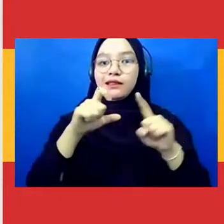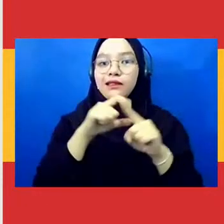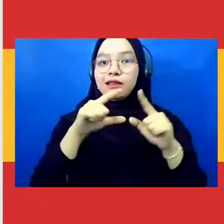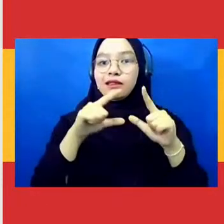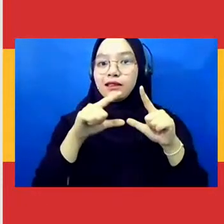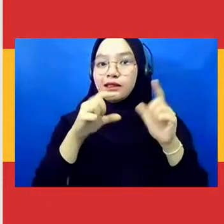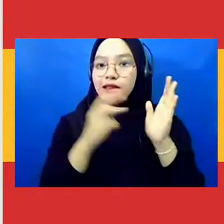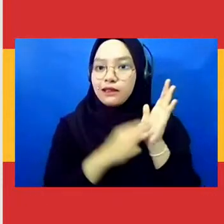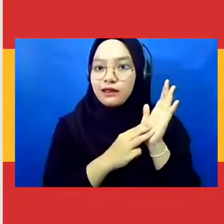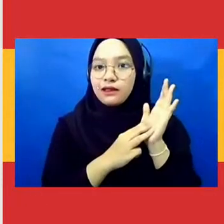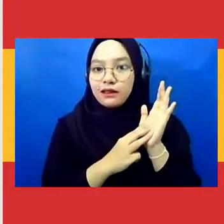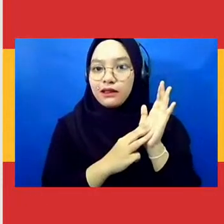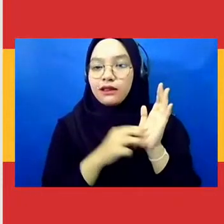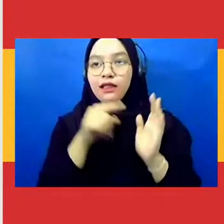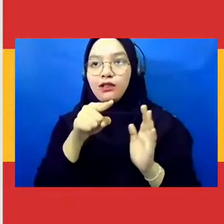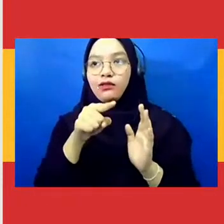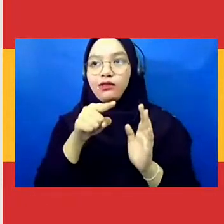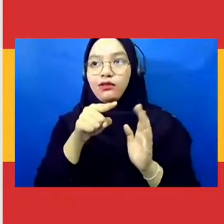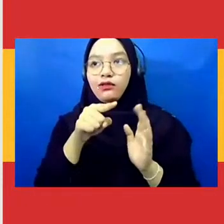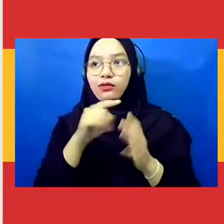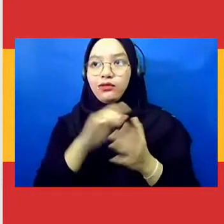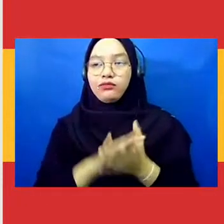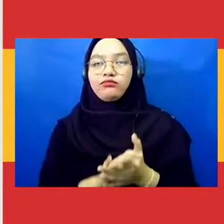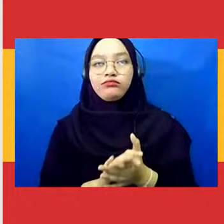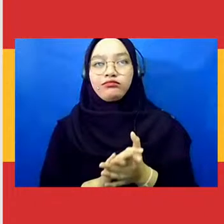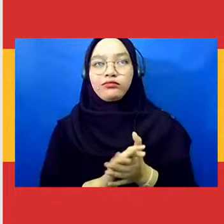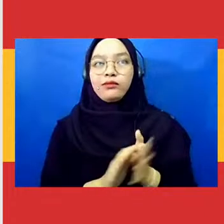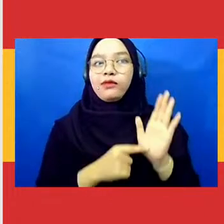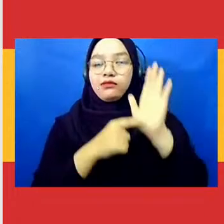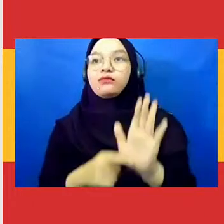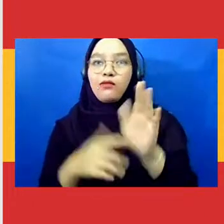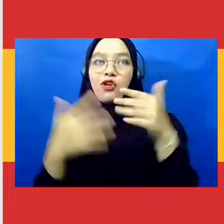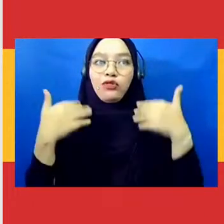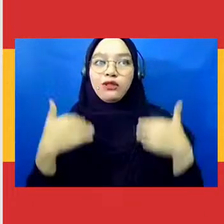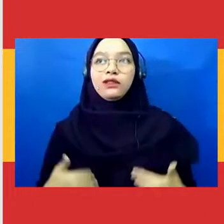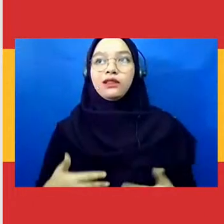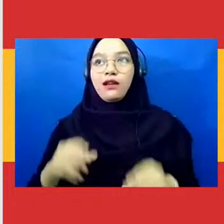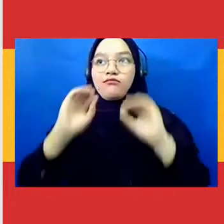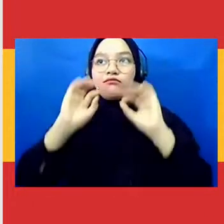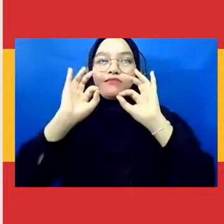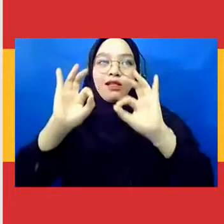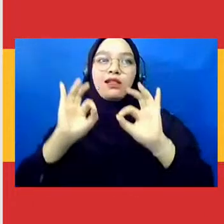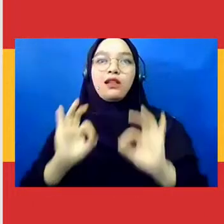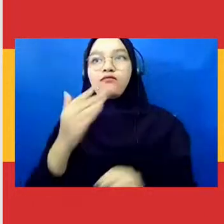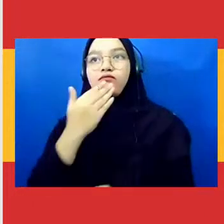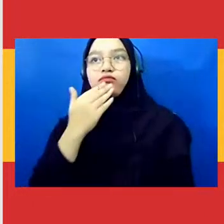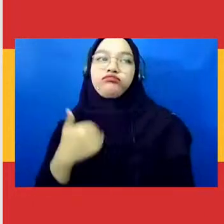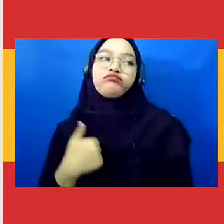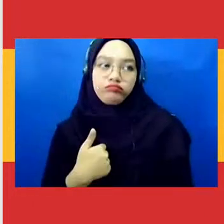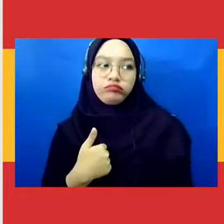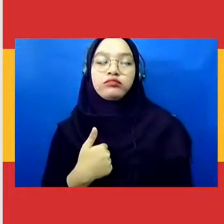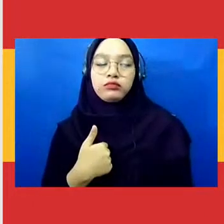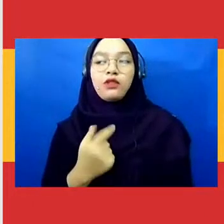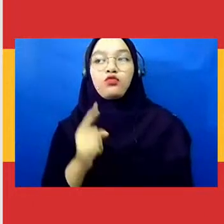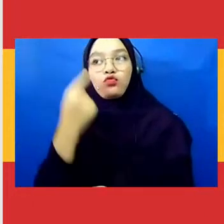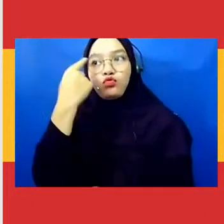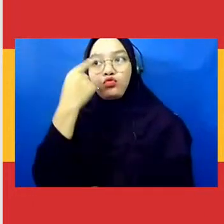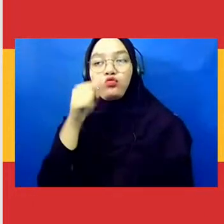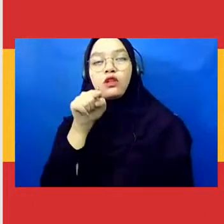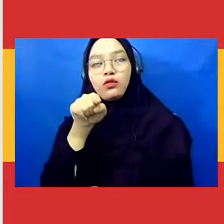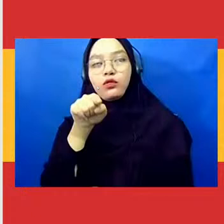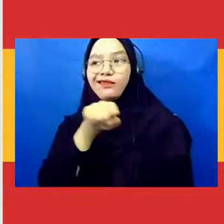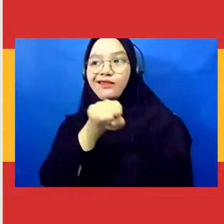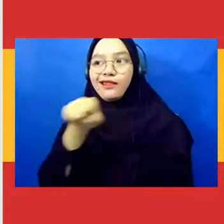manusianya yang mencerminkan sumber daya manusia yang berpendidikan. Kemudian tentu untuk itu dia akan mencapai